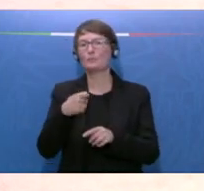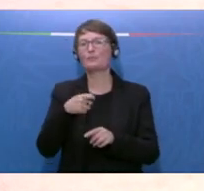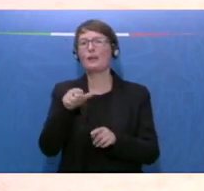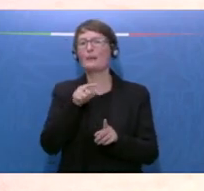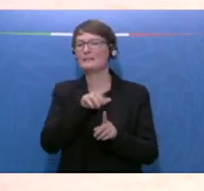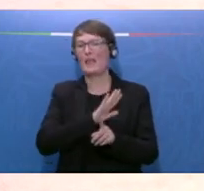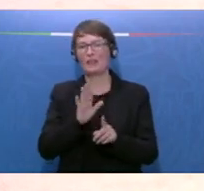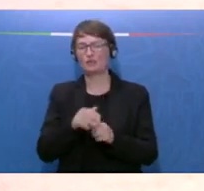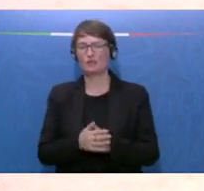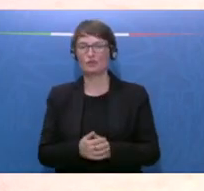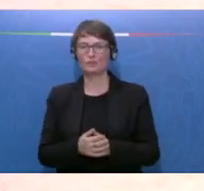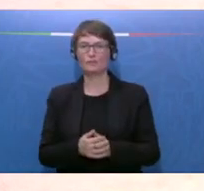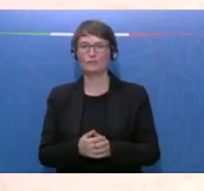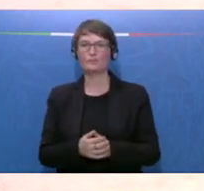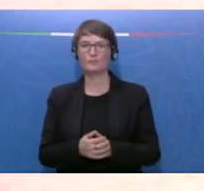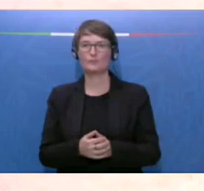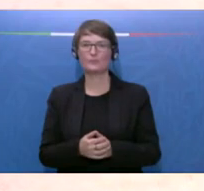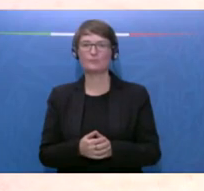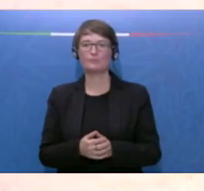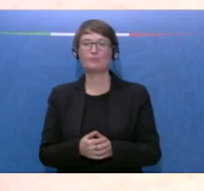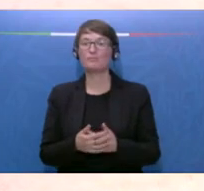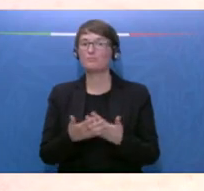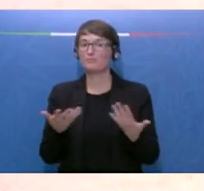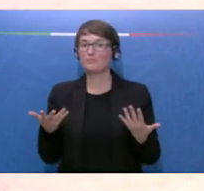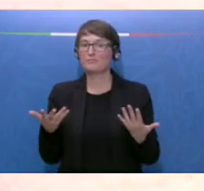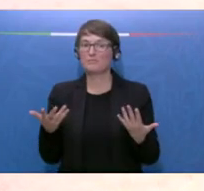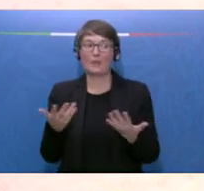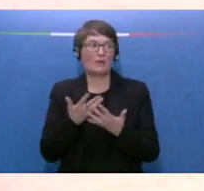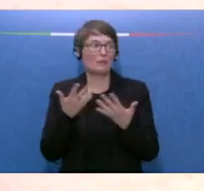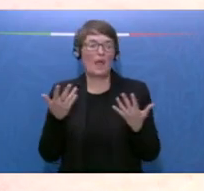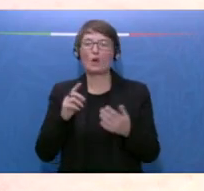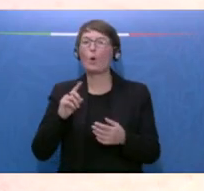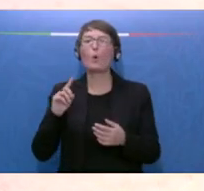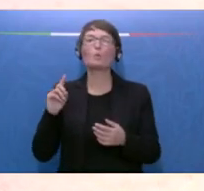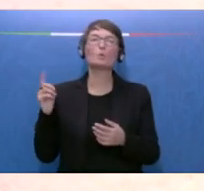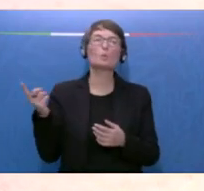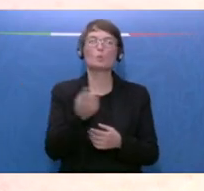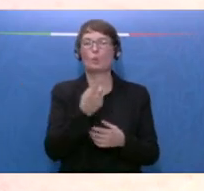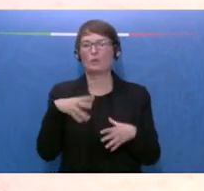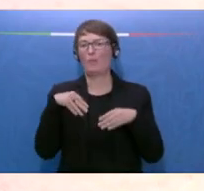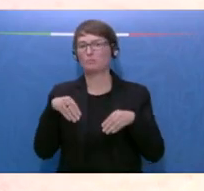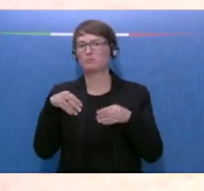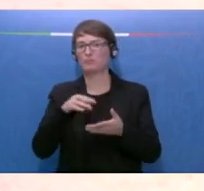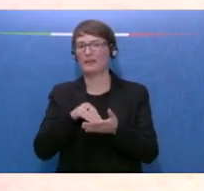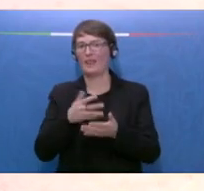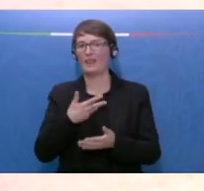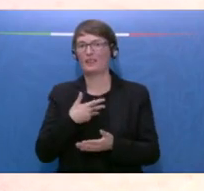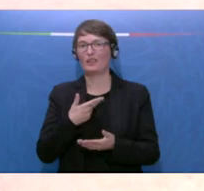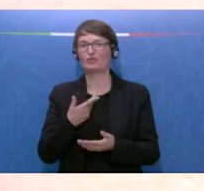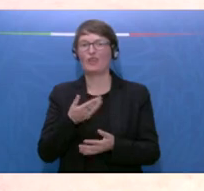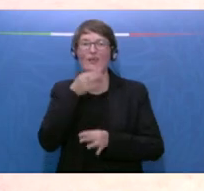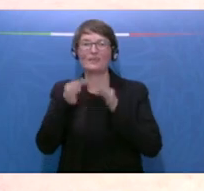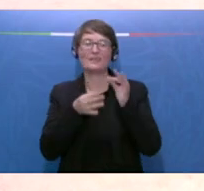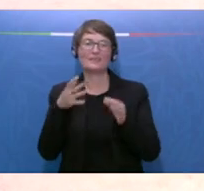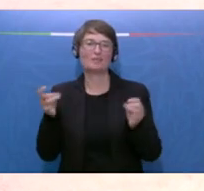non è naturalmente c'era tutti gli altri quindi è stato un'occasione molto importante anche